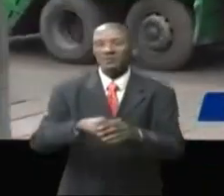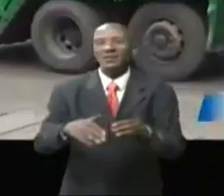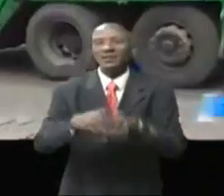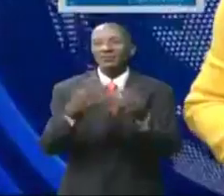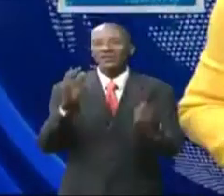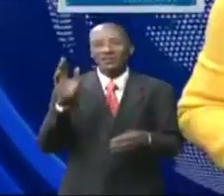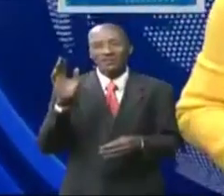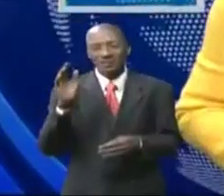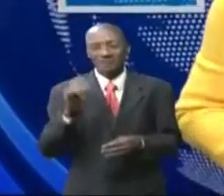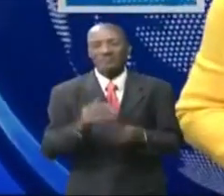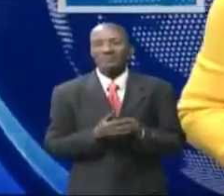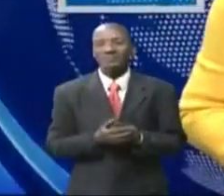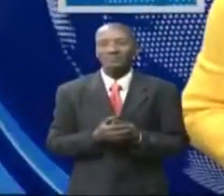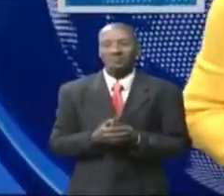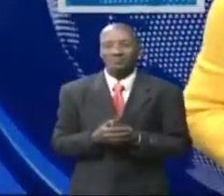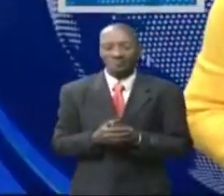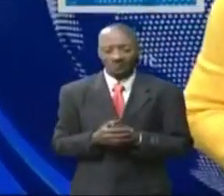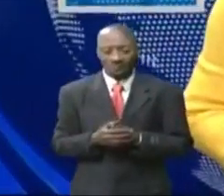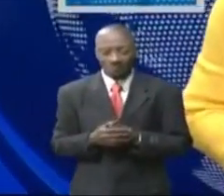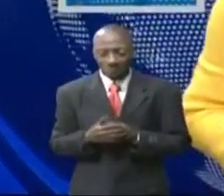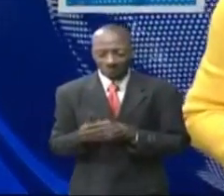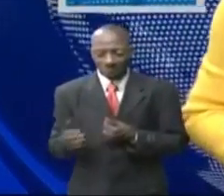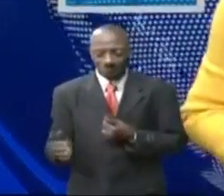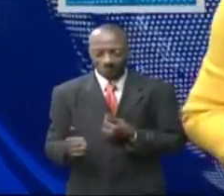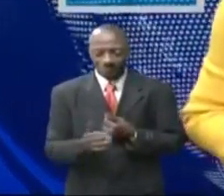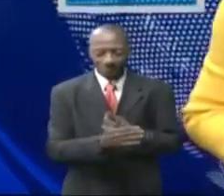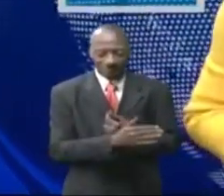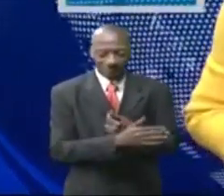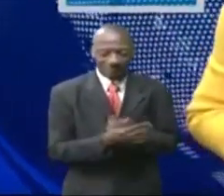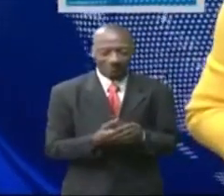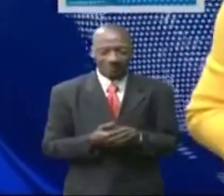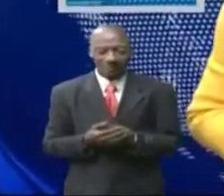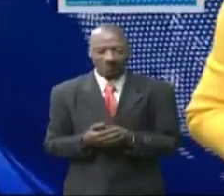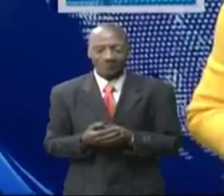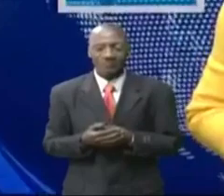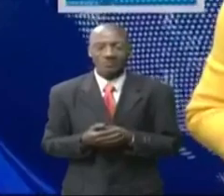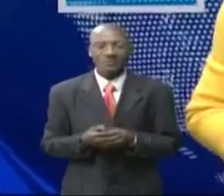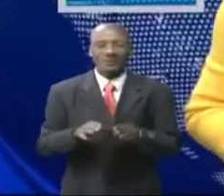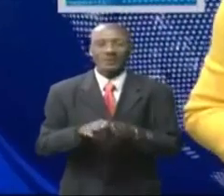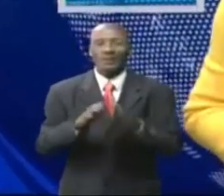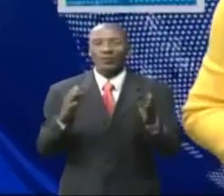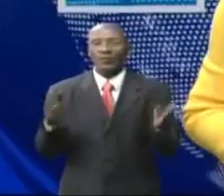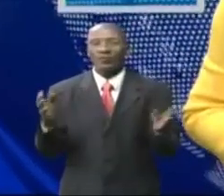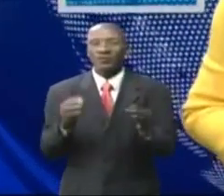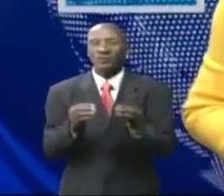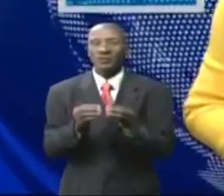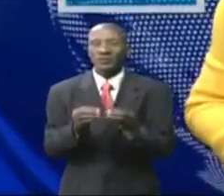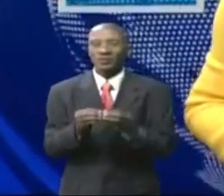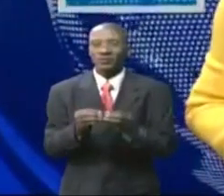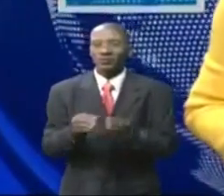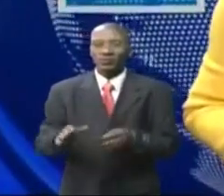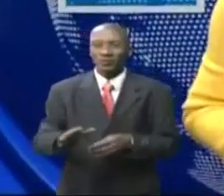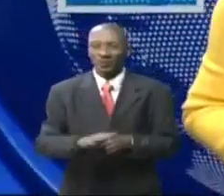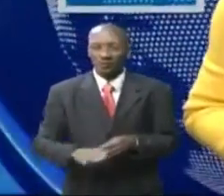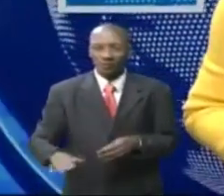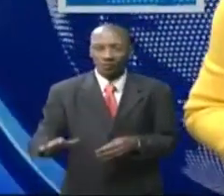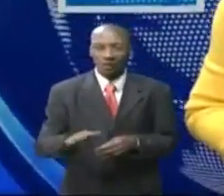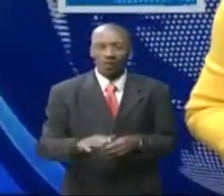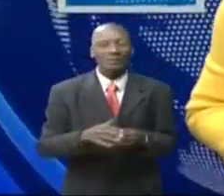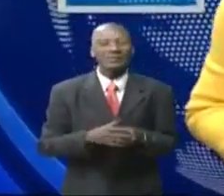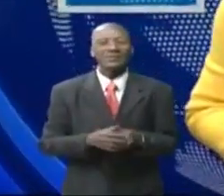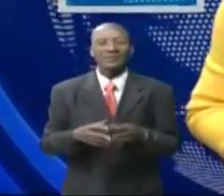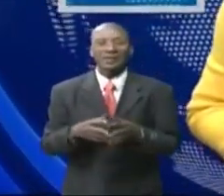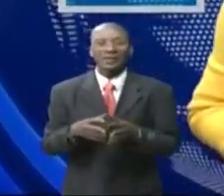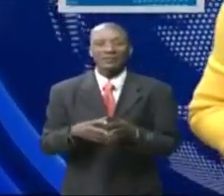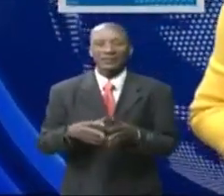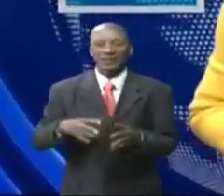milieu. Ouverture du forum régional sur la conservation de la nature et les droits fonciers des communautés locales,